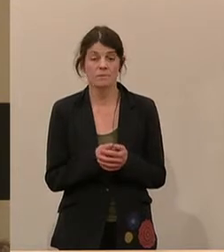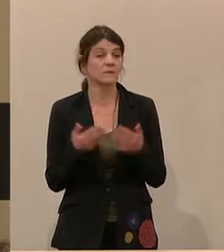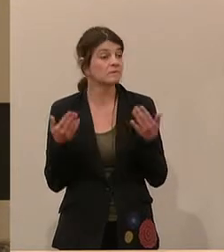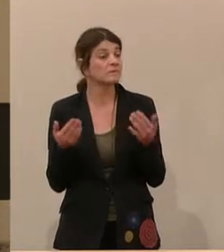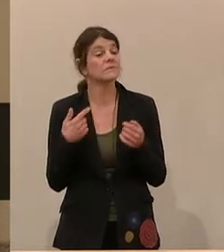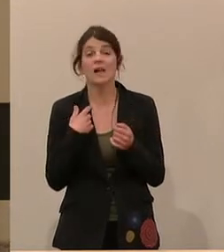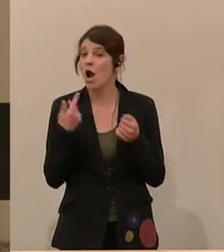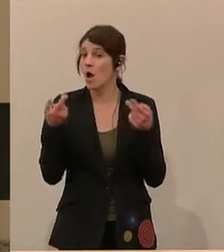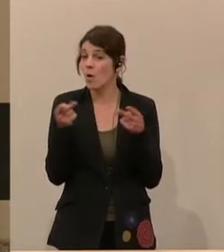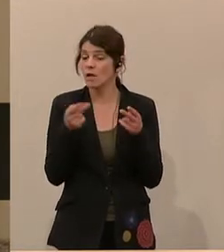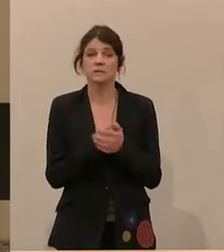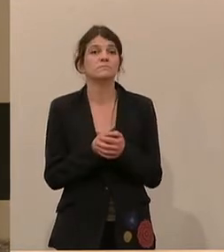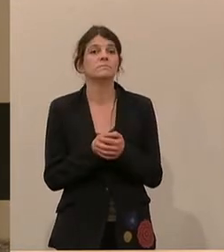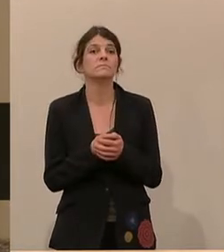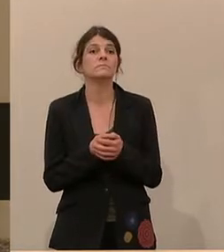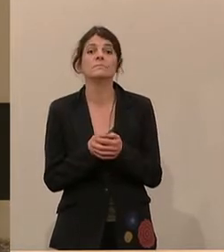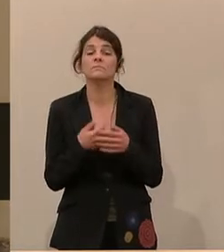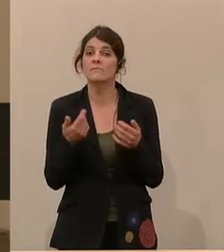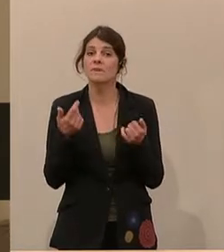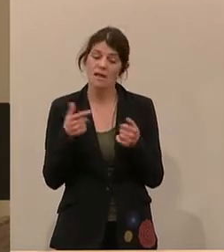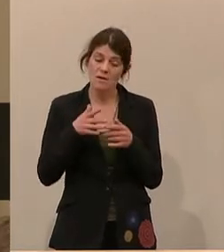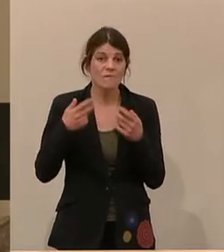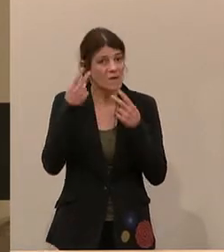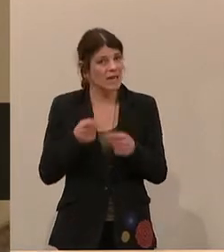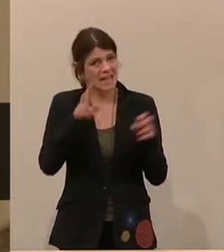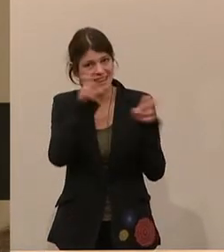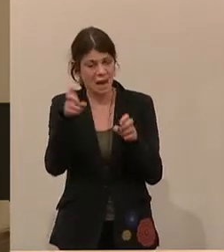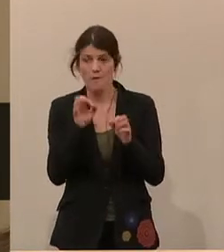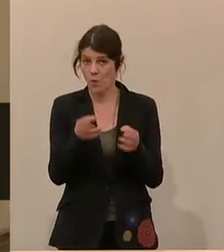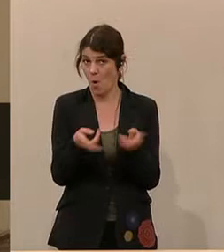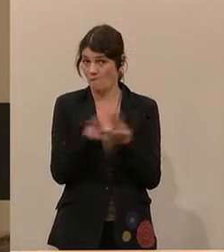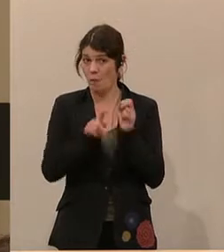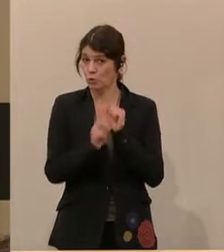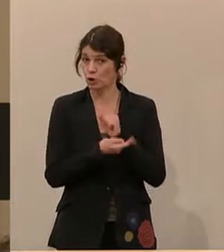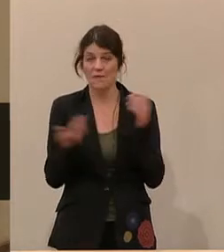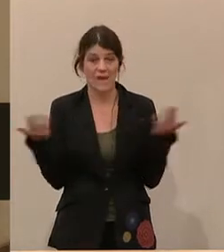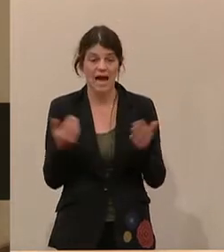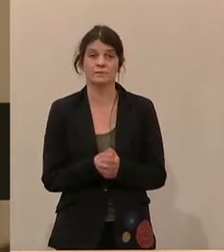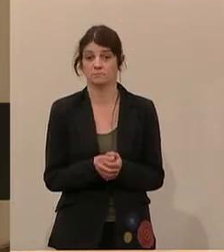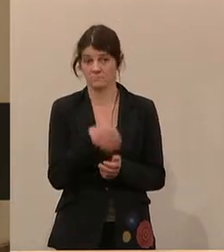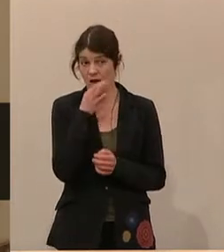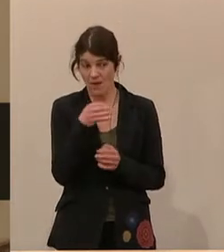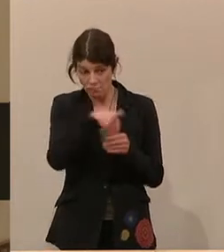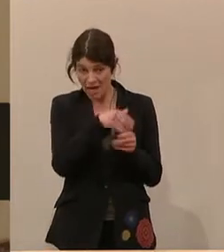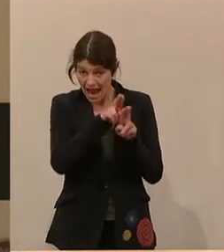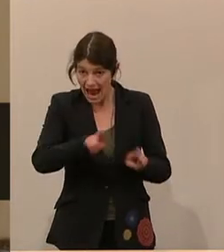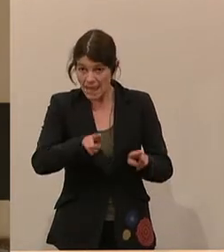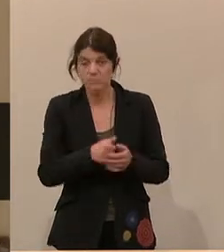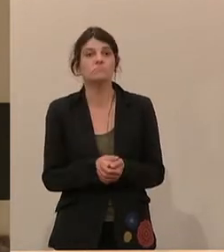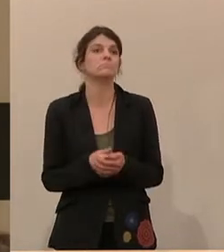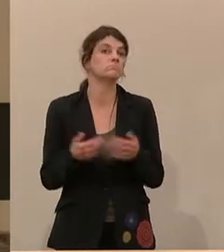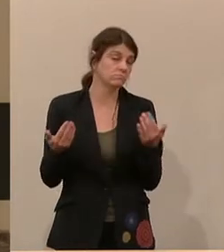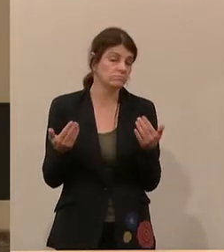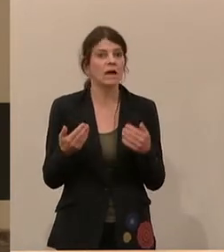ganz grundsätzliches Thema. Das grundsätzliche Thema beim Umweltbudget ist folgendes, die Frage der Ehrlichkeit. Ich habe